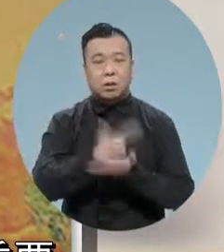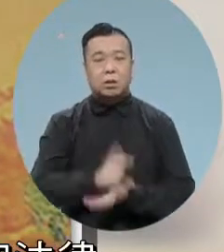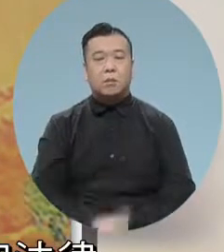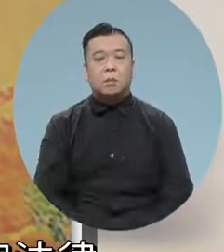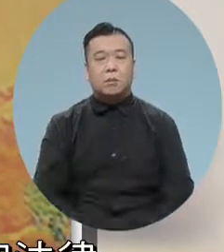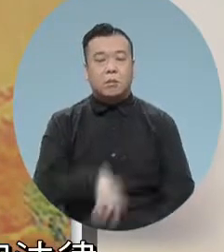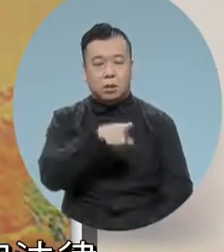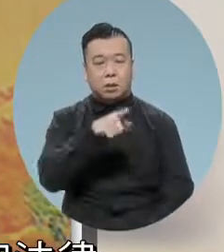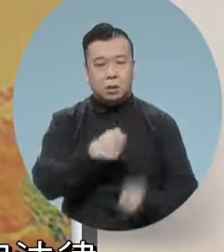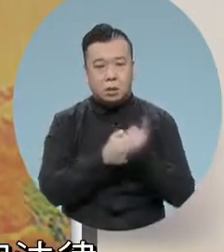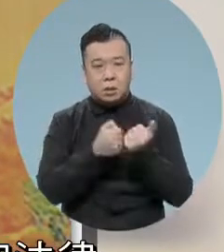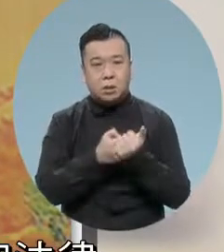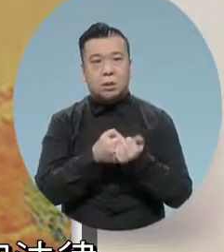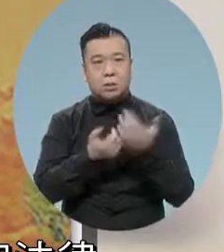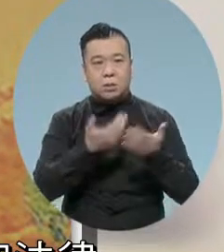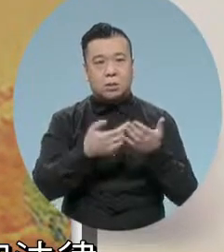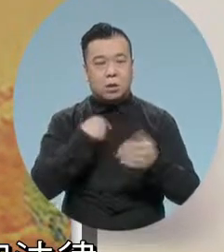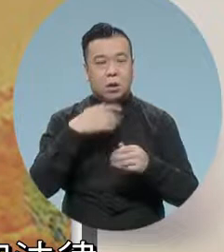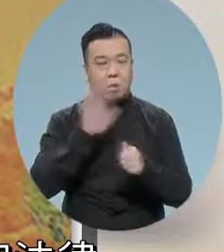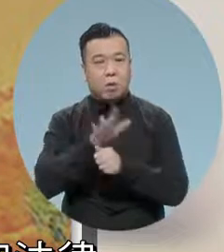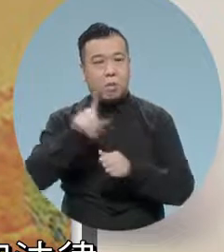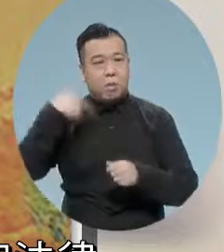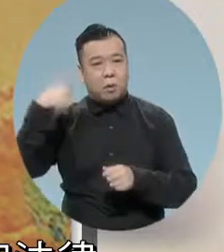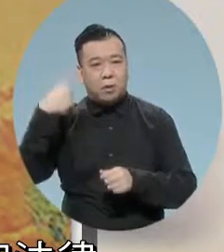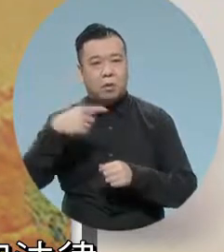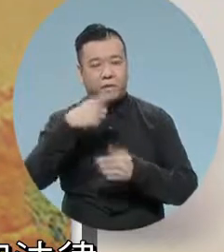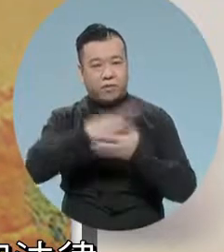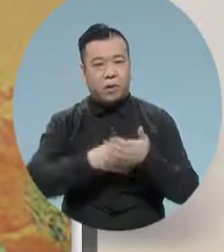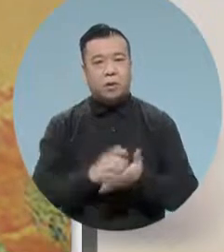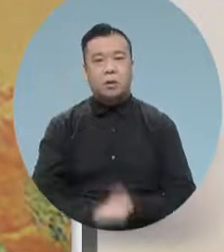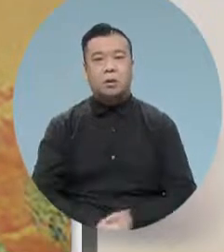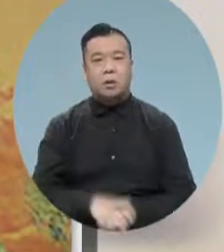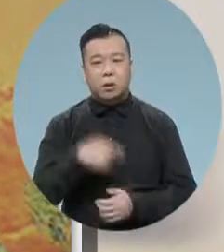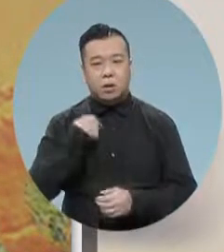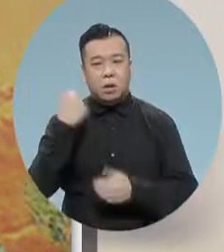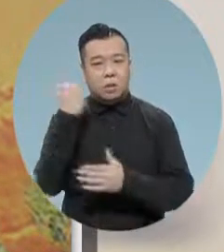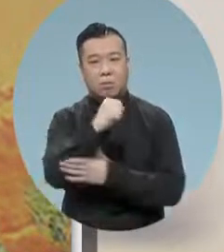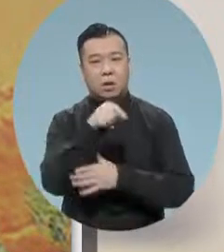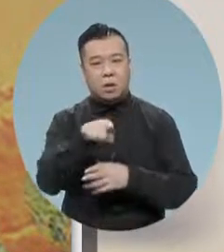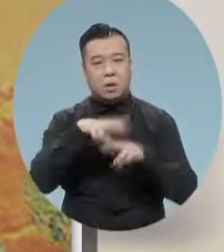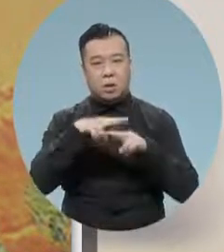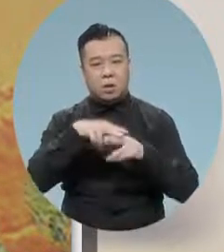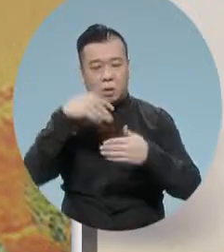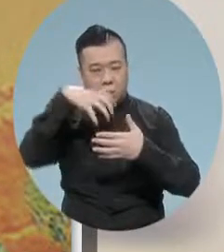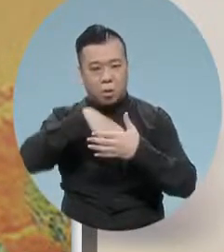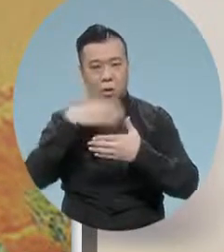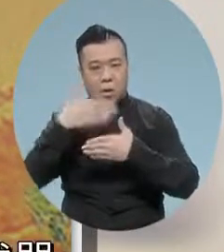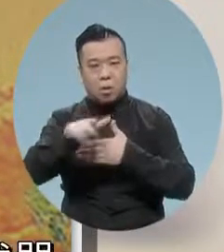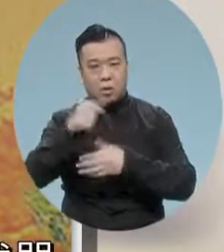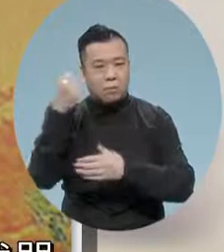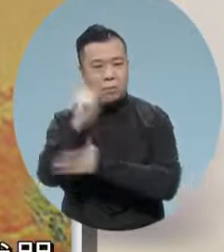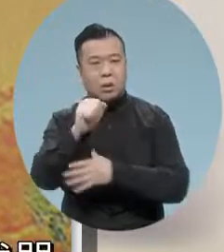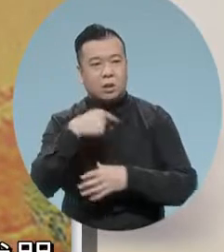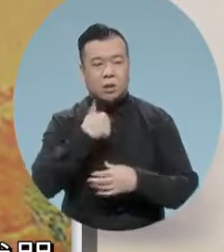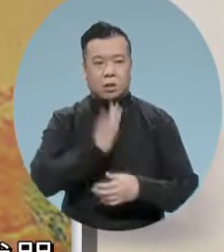就是你要支持和捍卫美利坚合众国的宪法和法律，要对抗国内和国外的所有敌人，